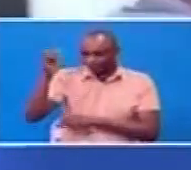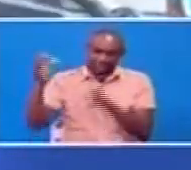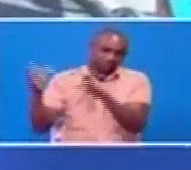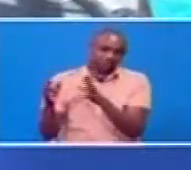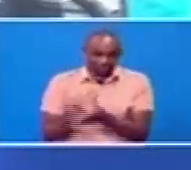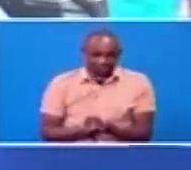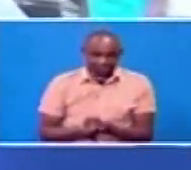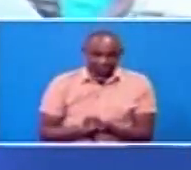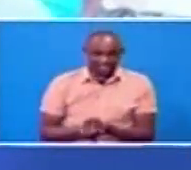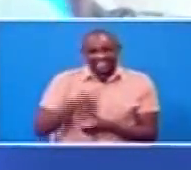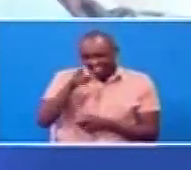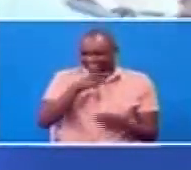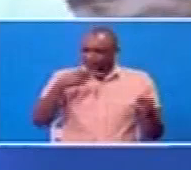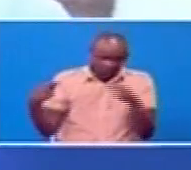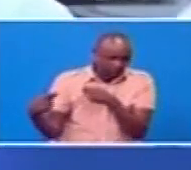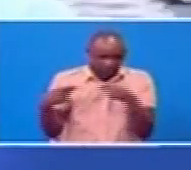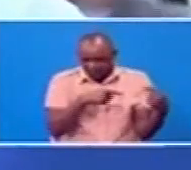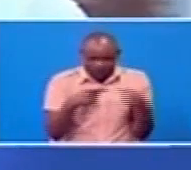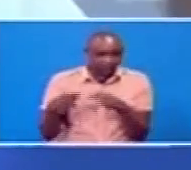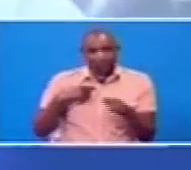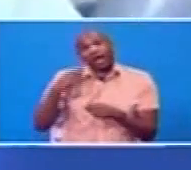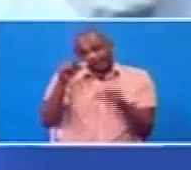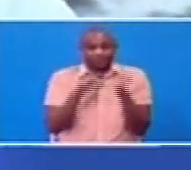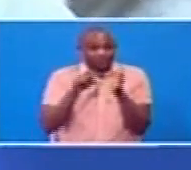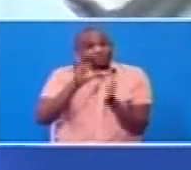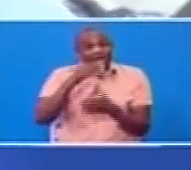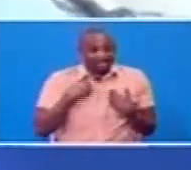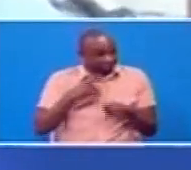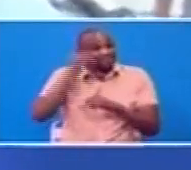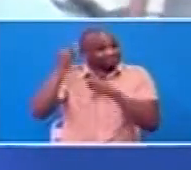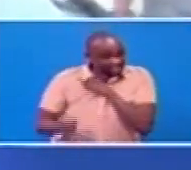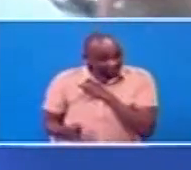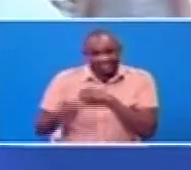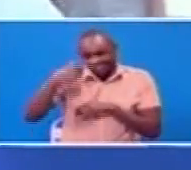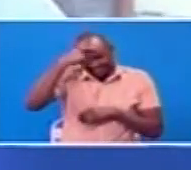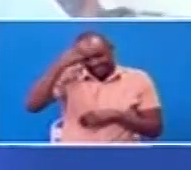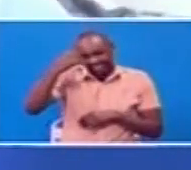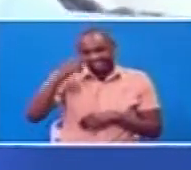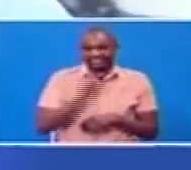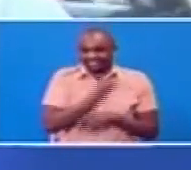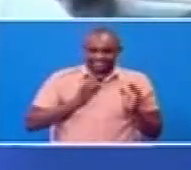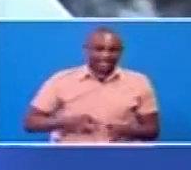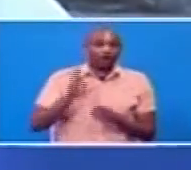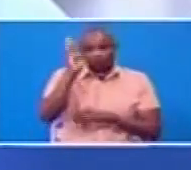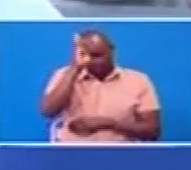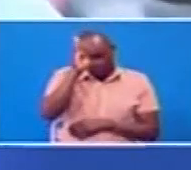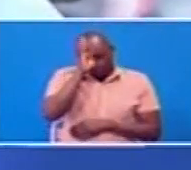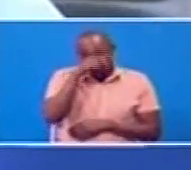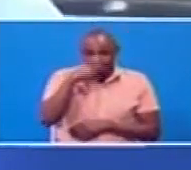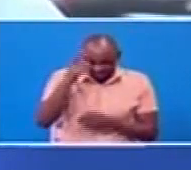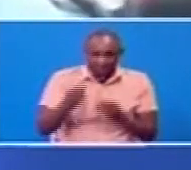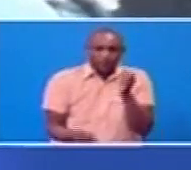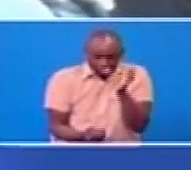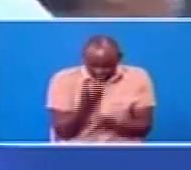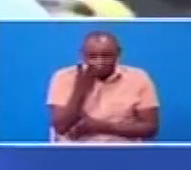Jubilee. Umekuwa ni mkutano ambao haujakosa visanga zake, lakini hatimaye seneta wa Bungoma Moses Wetangula amesema kwamba amezindua